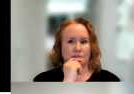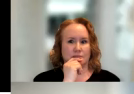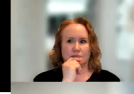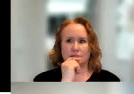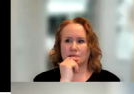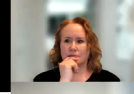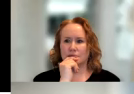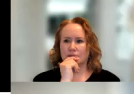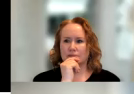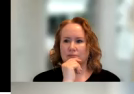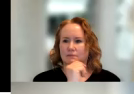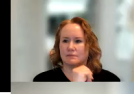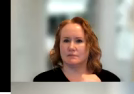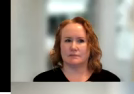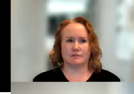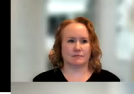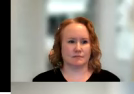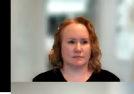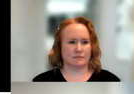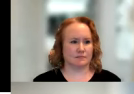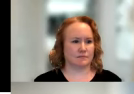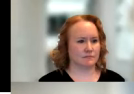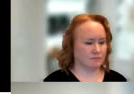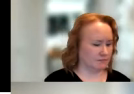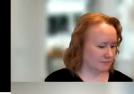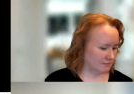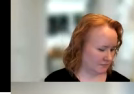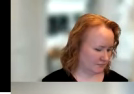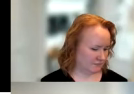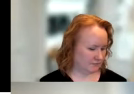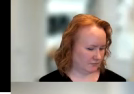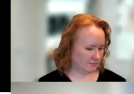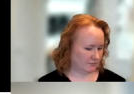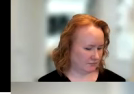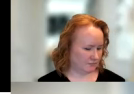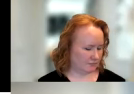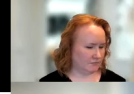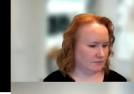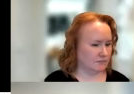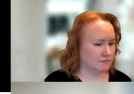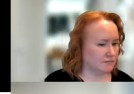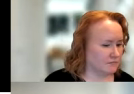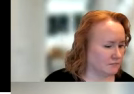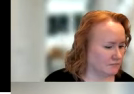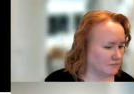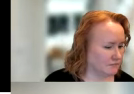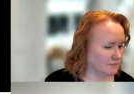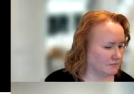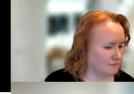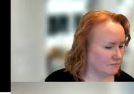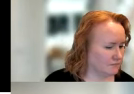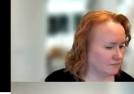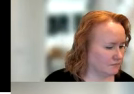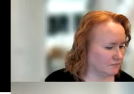som forpliktet til å gjennomføre reglene, men hvordan de gjør det, det altså ved å stille enkelte krav til